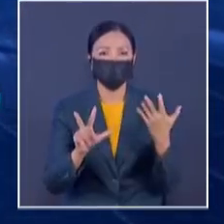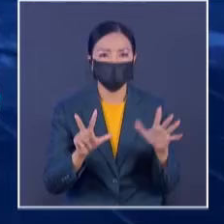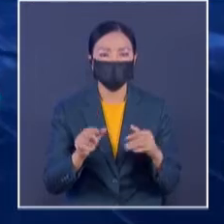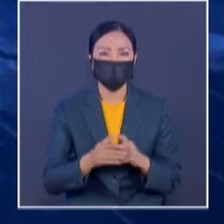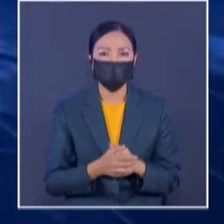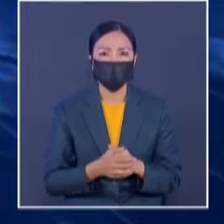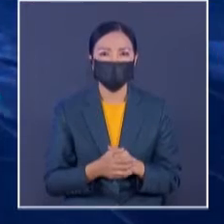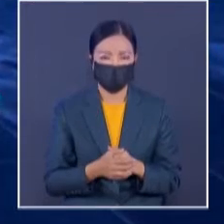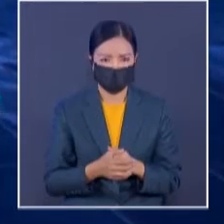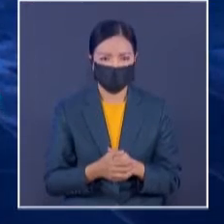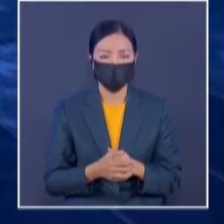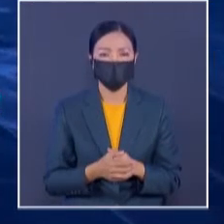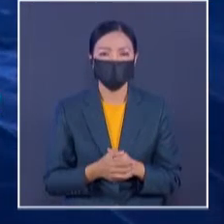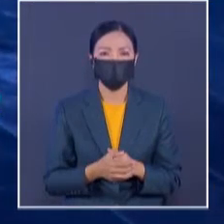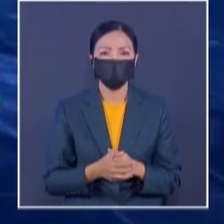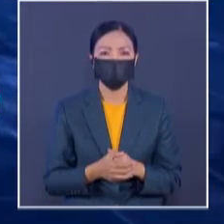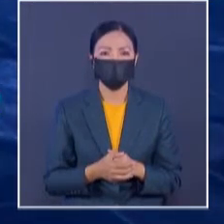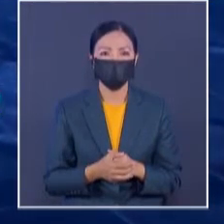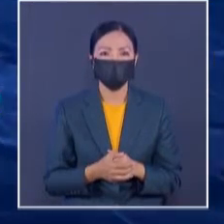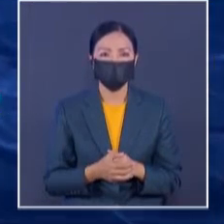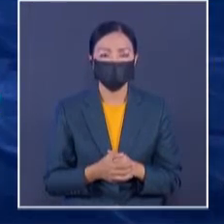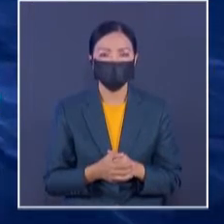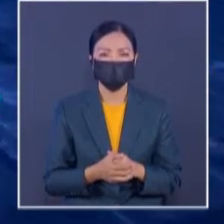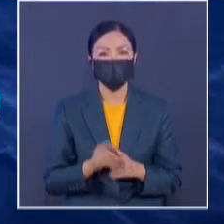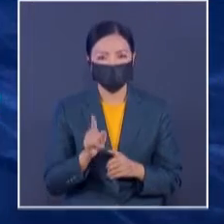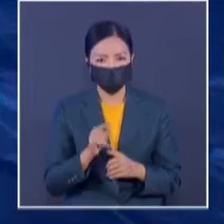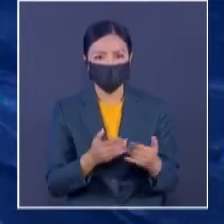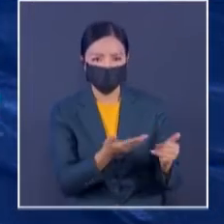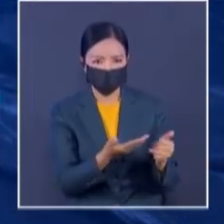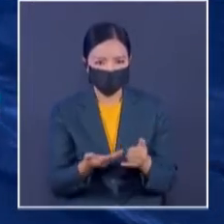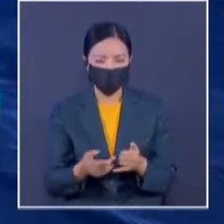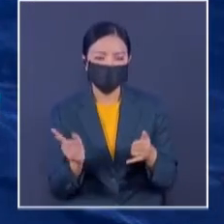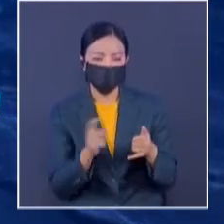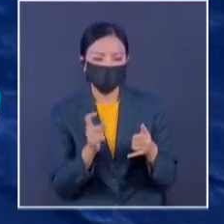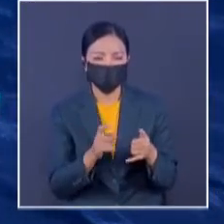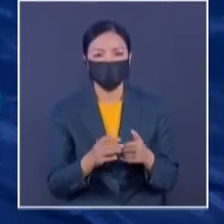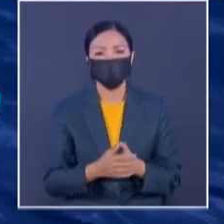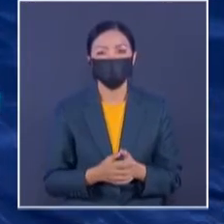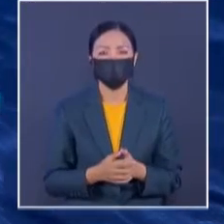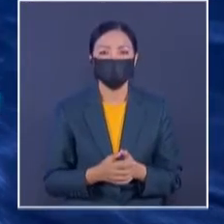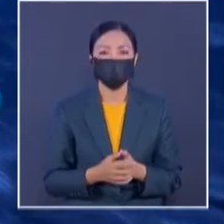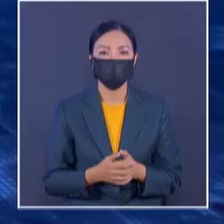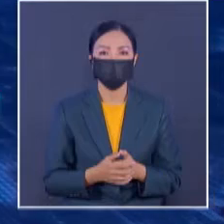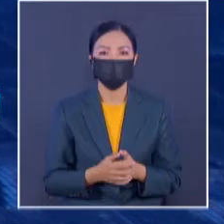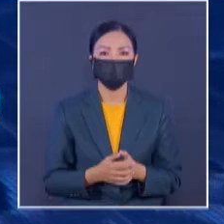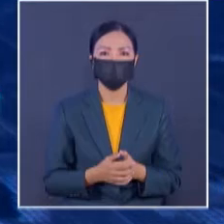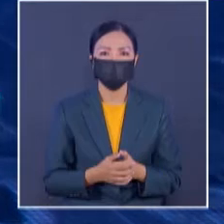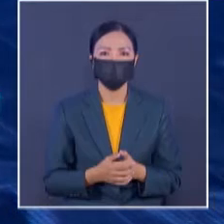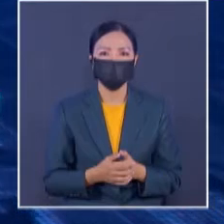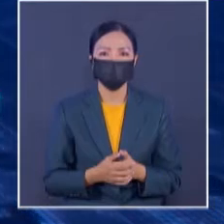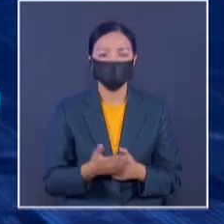ต่อสู้ดิ้นรนนะครับก็จะเชิญตัวมาแล้วเอาตัวมาเพื่อจะมาสอบถามปากคำวันนั้นไม่ได้พ